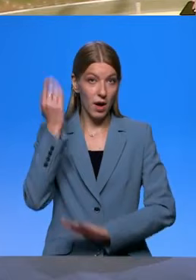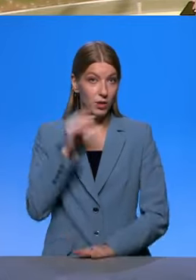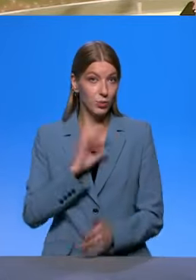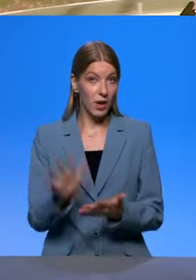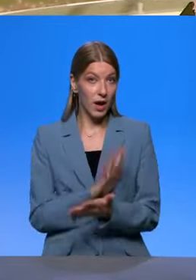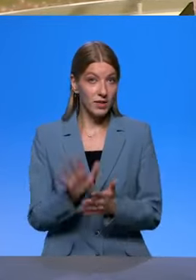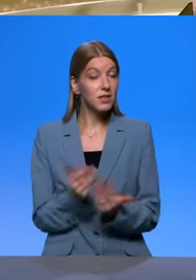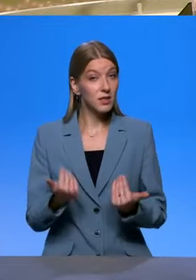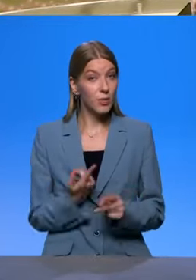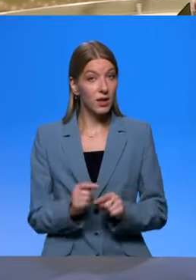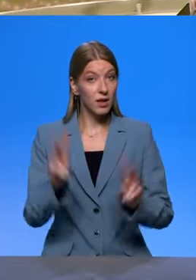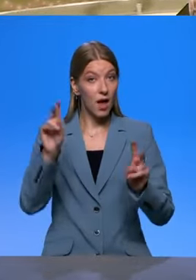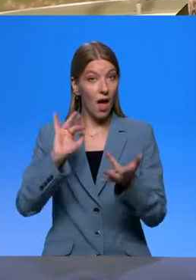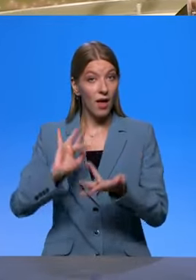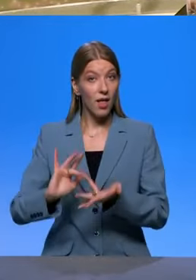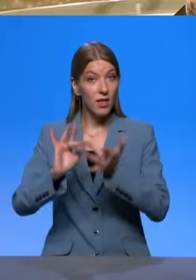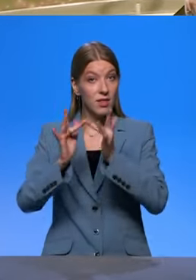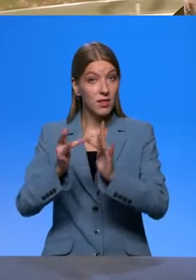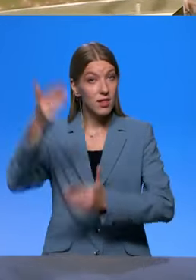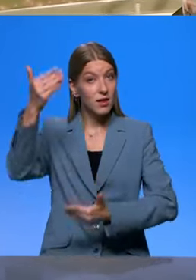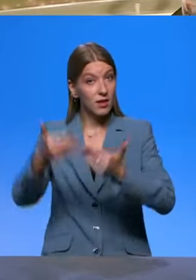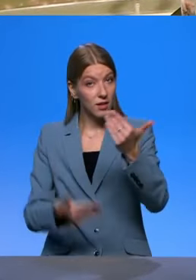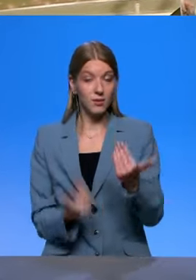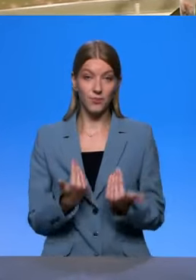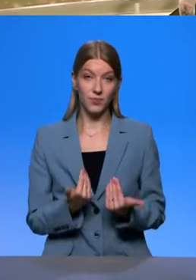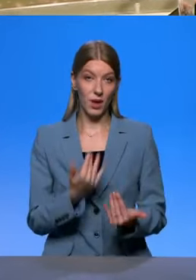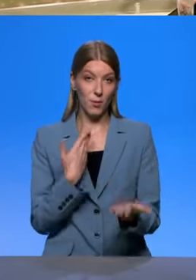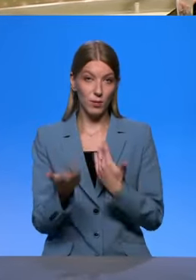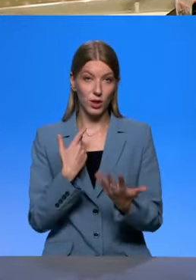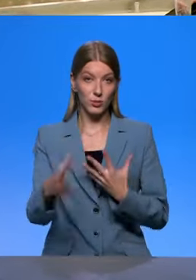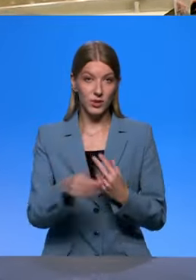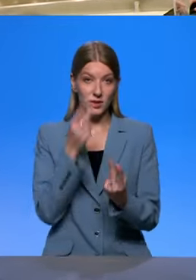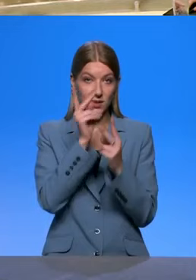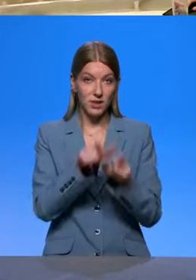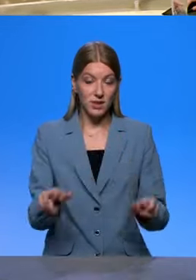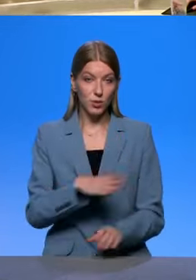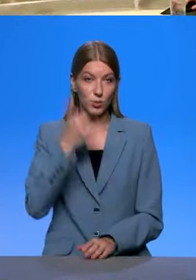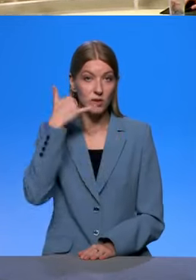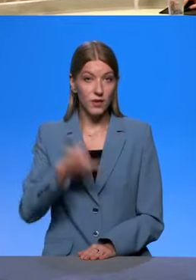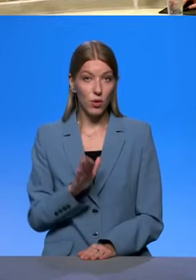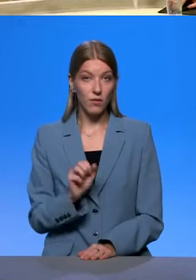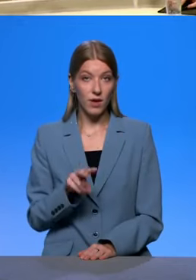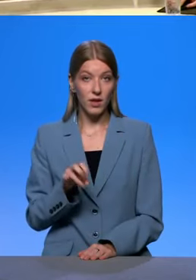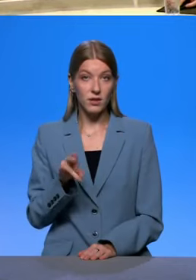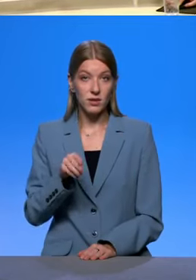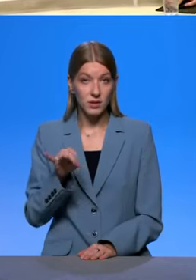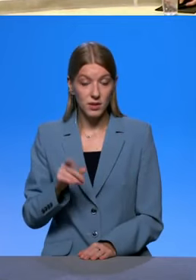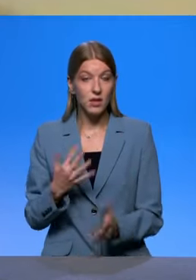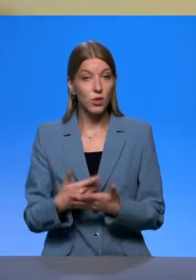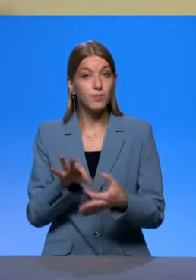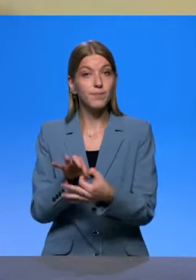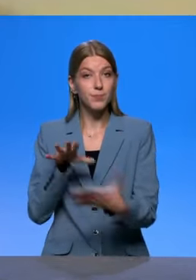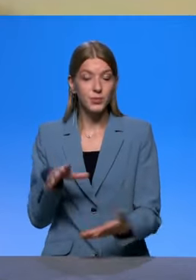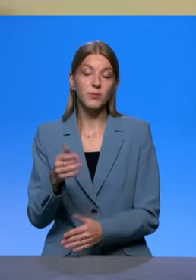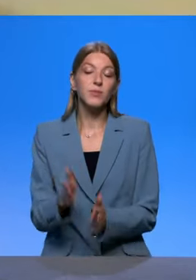называется интернет. Но прежде давайте пообщаемся с нашими зрителями. У нас вот Валентина, был звонок, сорвался. Валентина, позвоните, нам тоже будет с вами